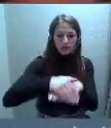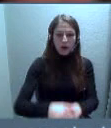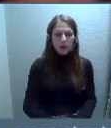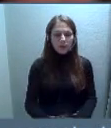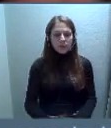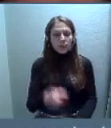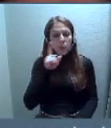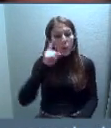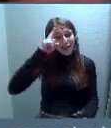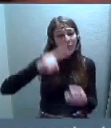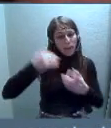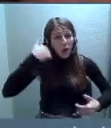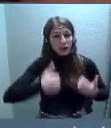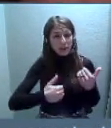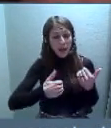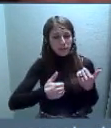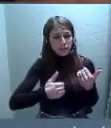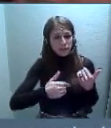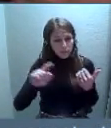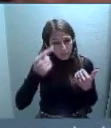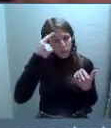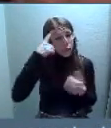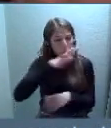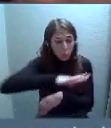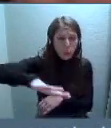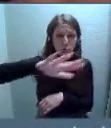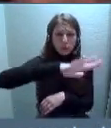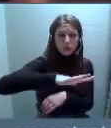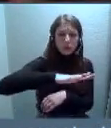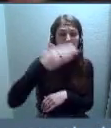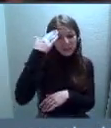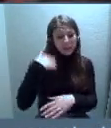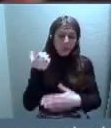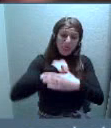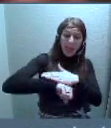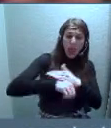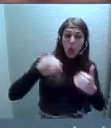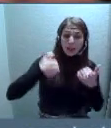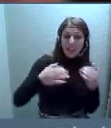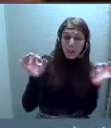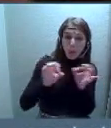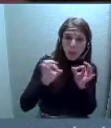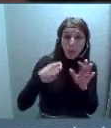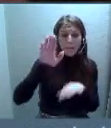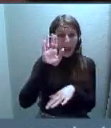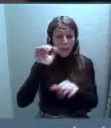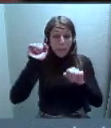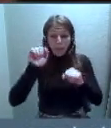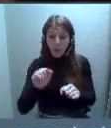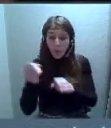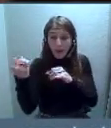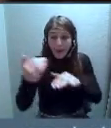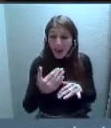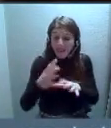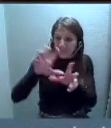handicap nous concerne tous. Si on n'est pas handicapé de notre naissance, Le handicap existait parmi nos